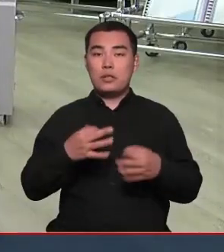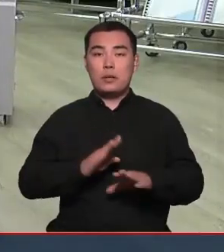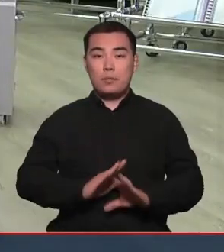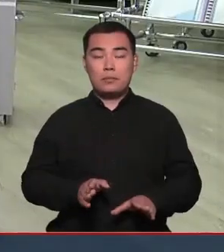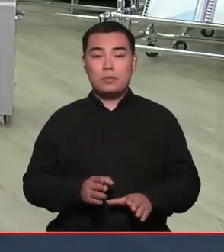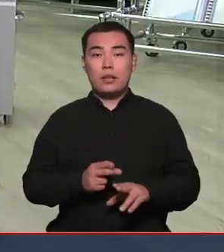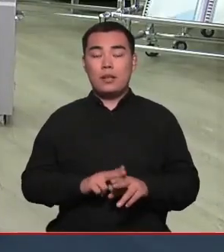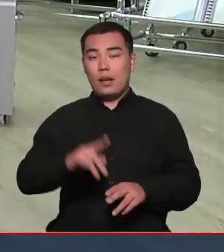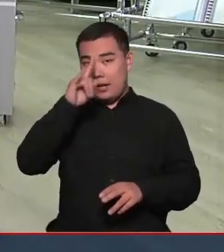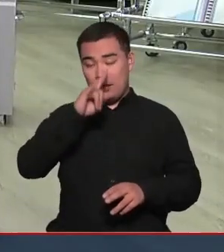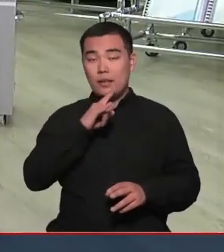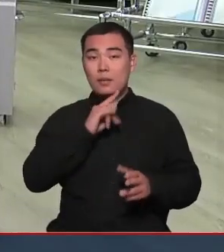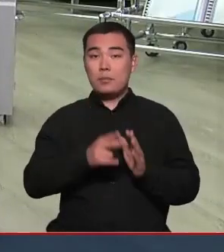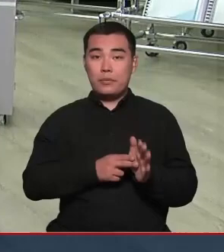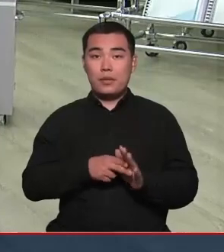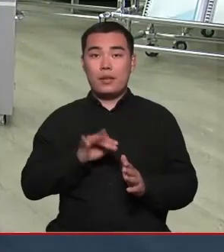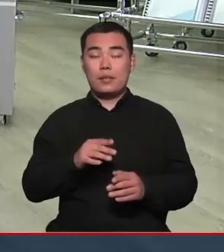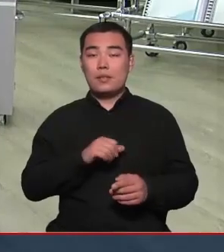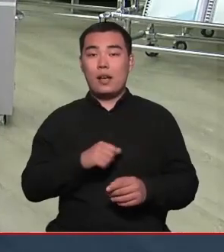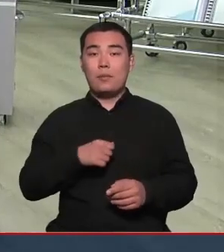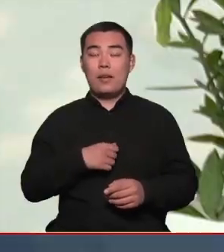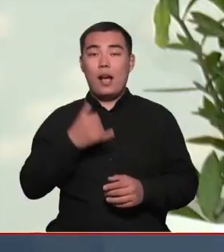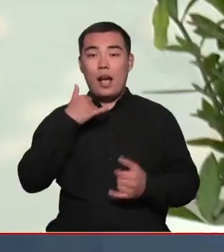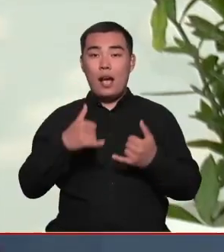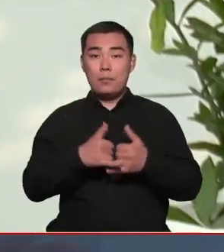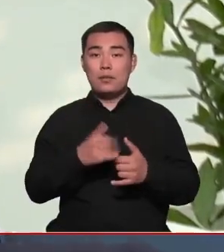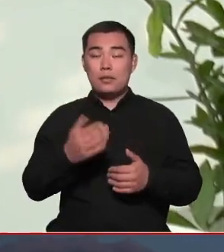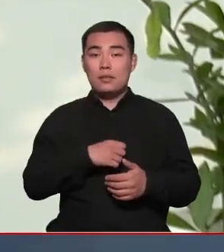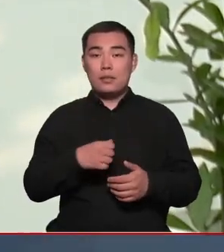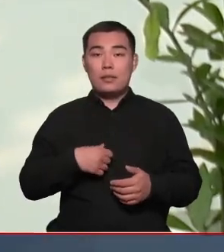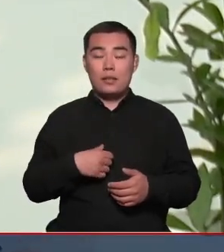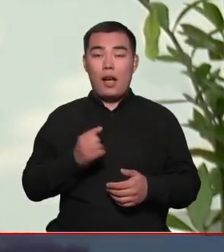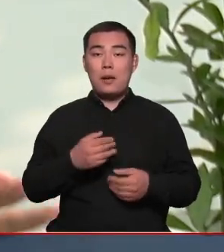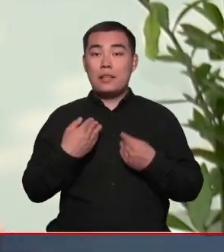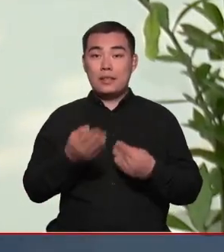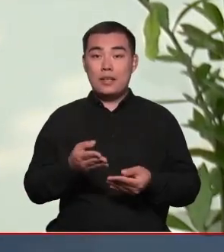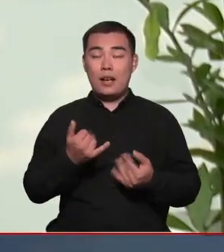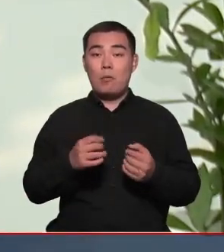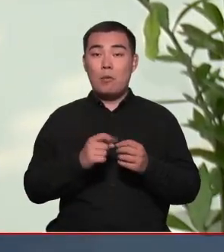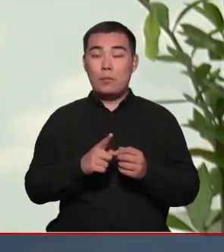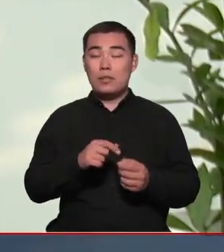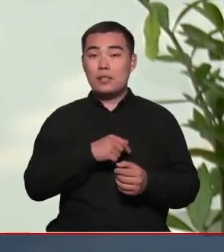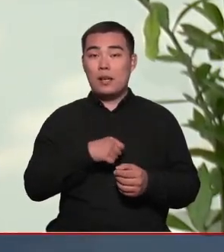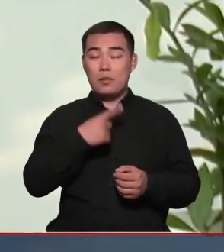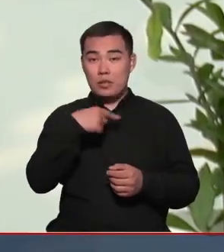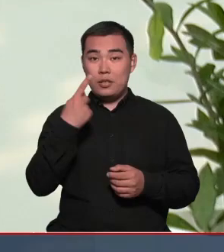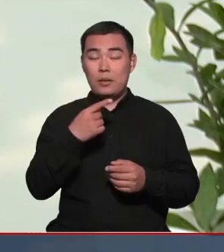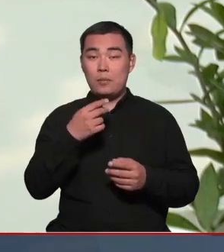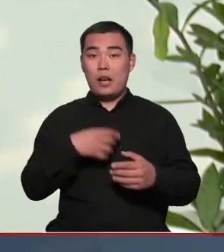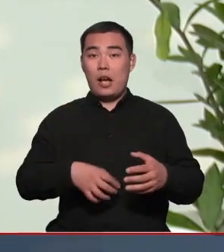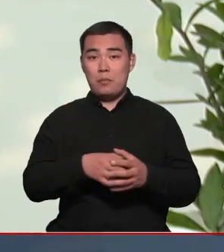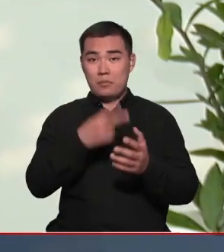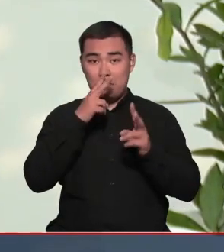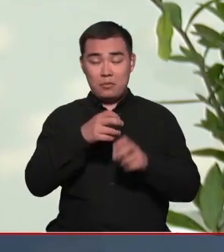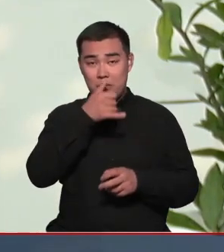Яғни сіздер Қазақстан темір жолы негізгі оператор ретінде өздеріңіз берген жаңағы 11 жекеменшік компанияны тексере алмайсыздар